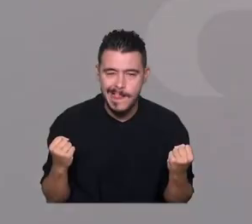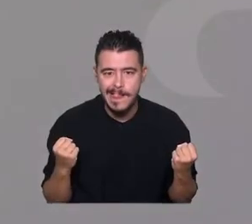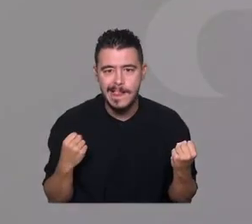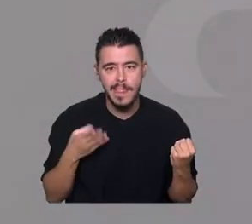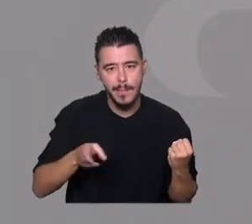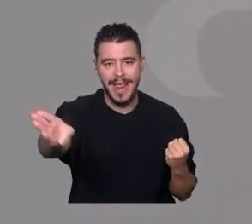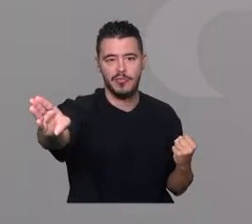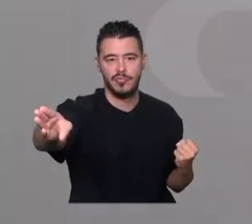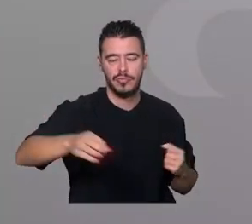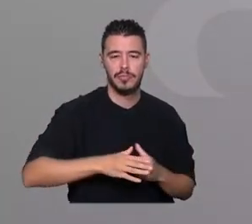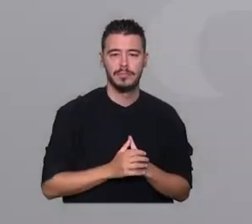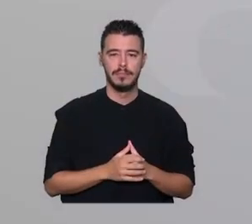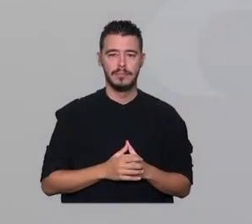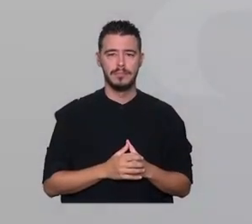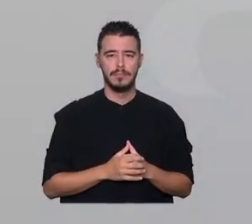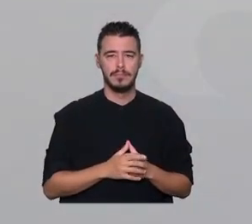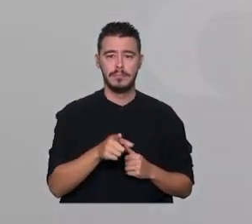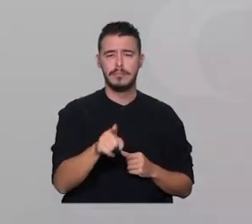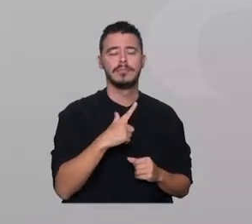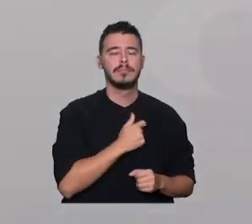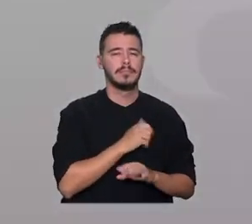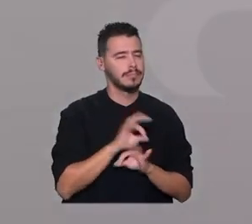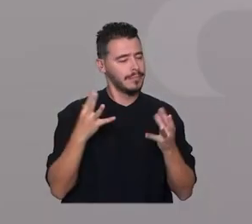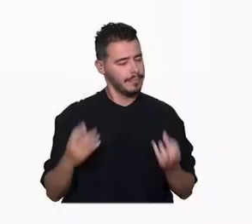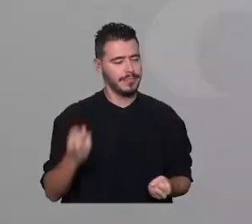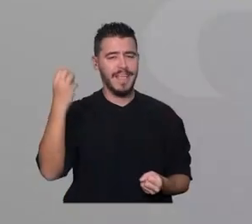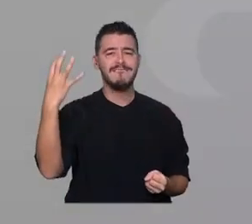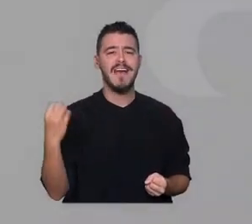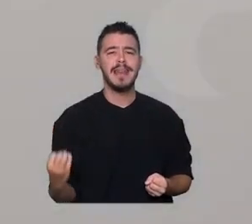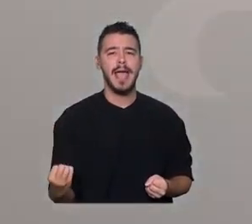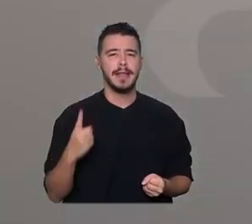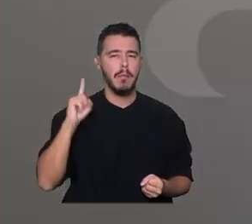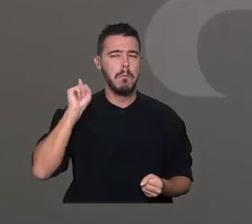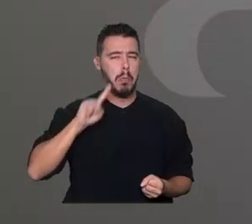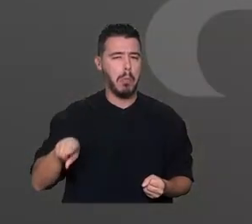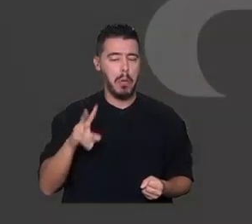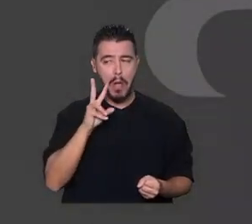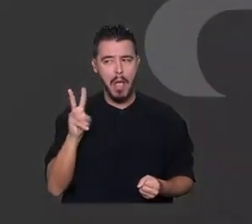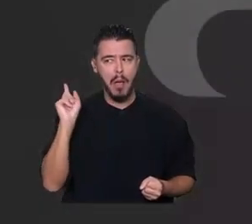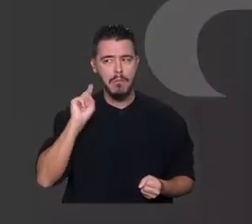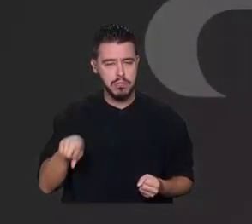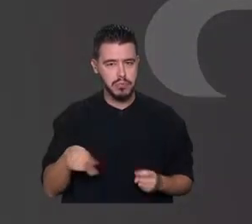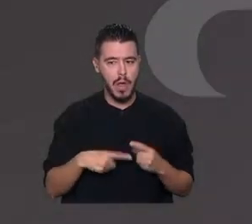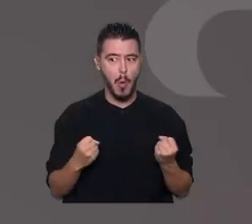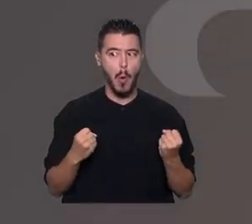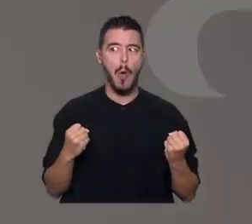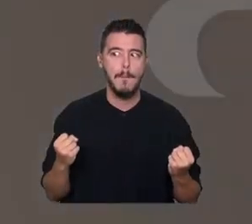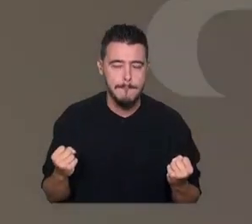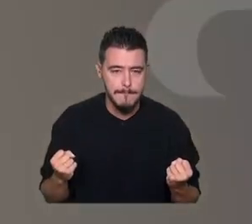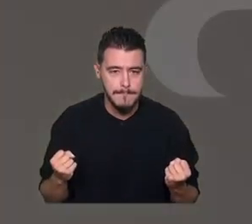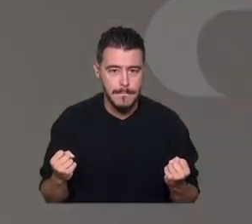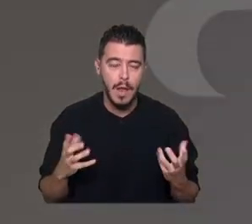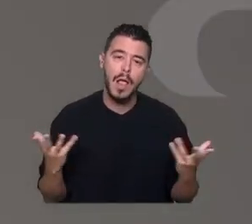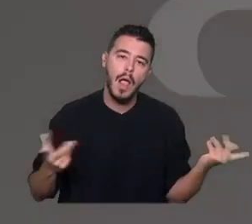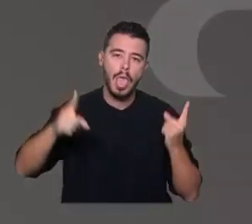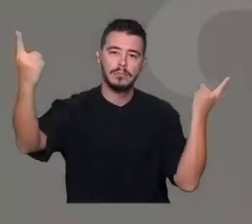πριν. Υπάρχει φανάρι το οποίο πέρασε γρήγορα, θεωρώντας ότι θα καταφέρει να περάσει γρήγορα και τις γραμμές. Τότε είναι και ακόμα χειρότερο. Όμως άρχισαν να πέφτουν